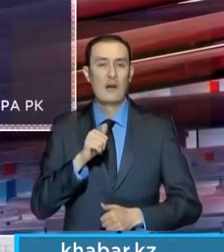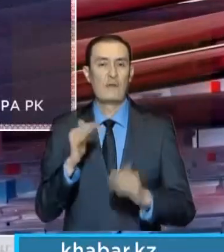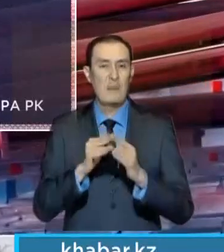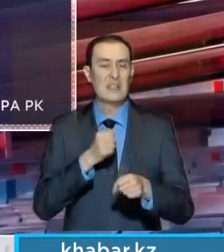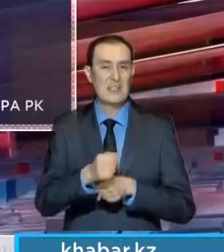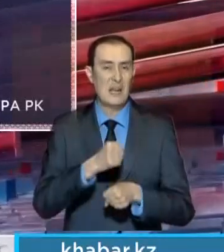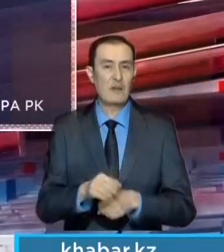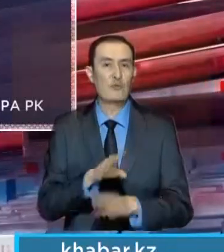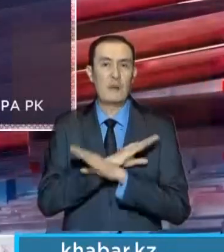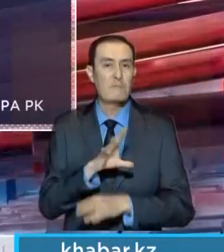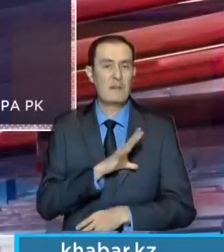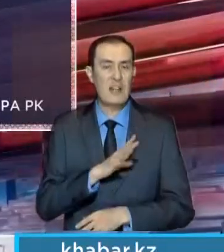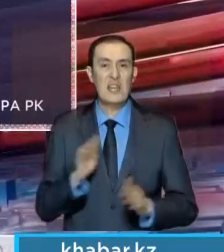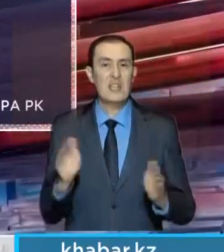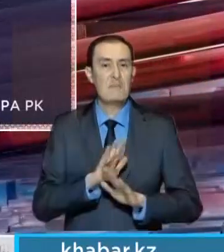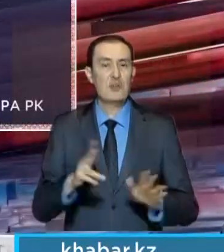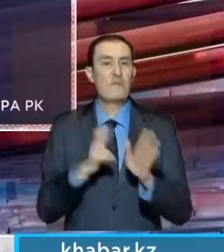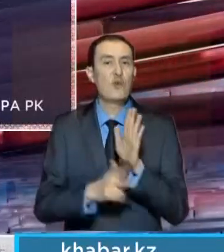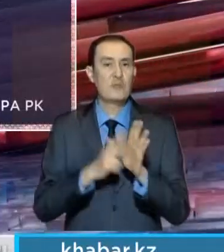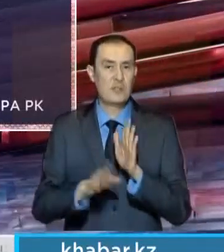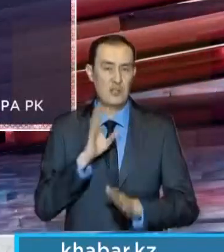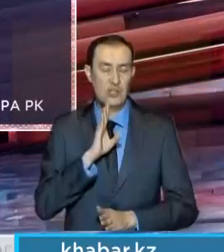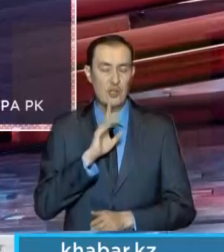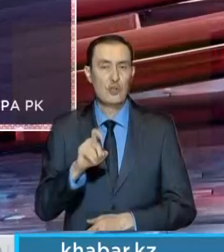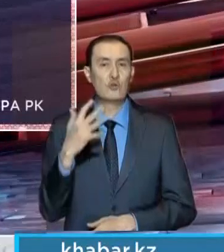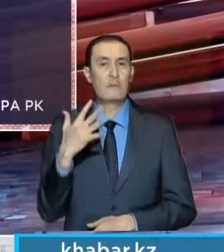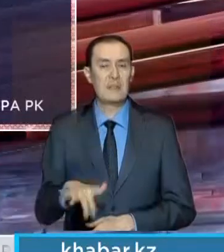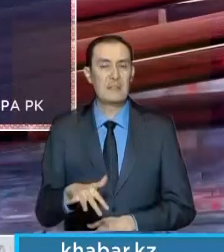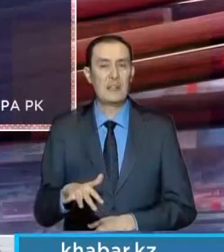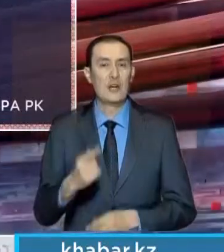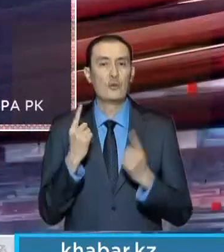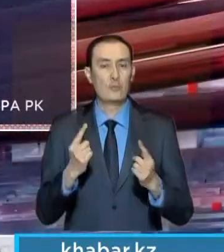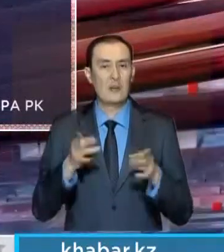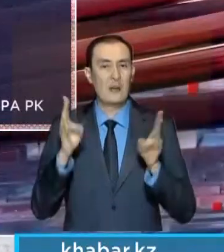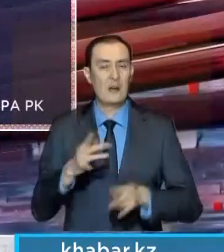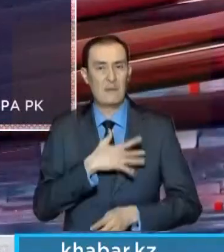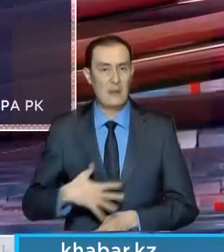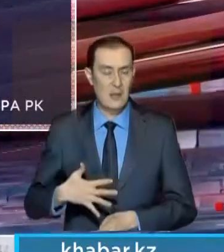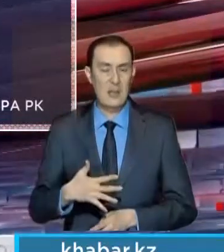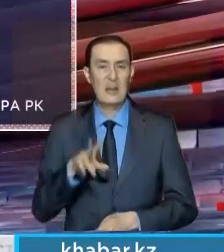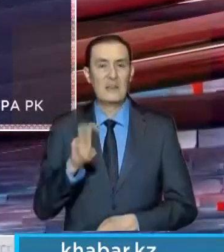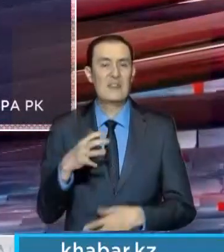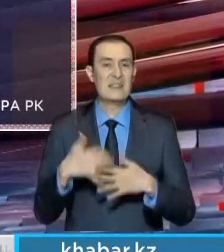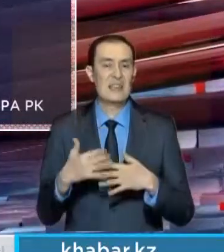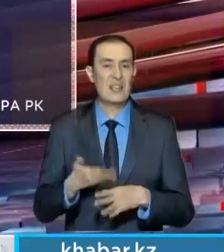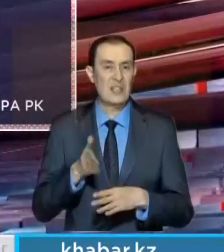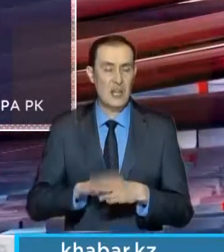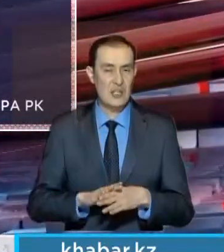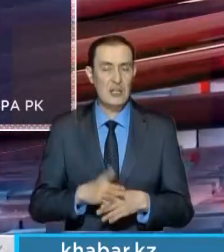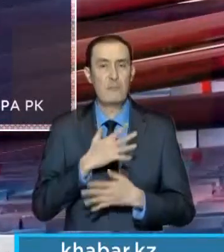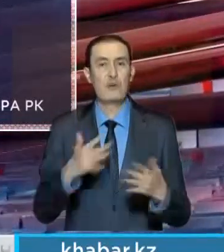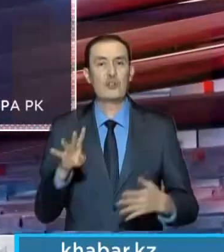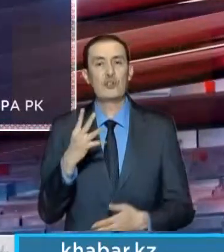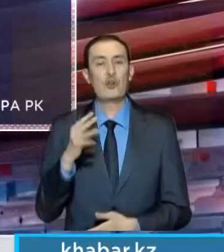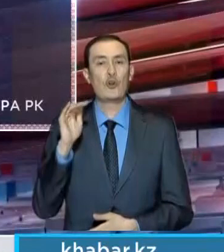тиранов умирает не менее 80 женщин около 150 получают серьёзные ранения 200 средней степени тяжести и более